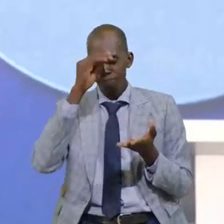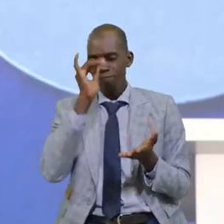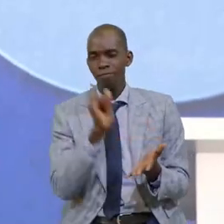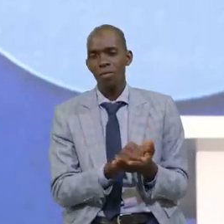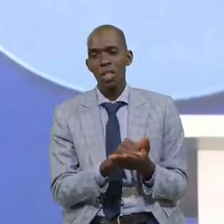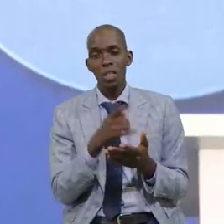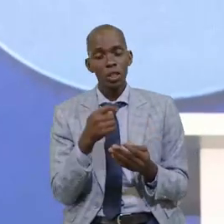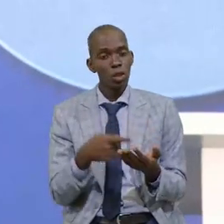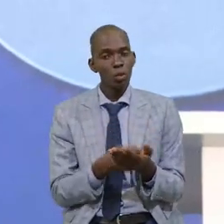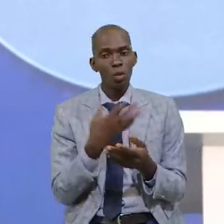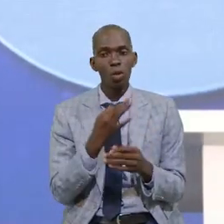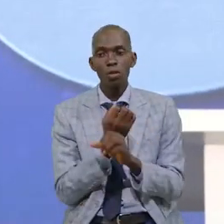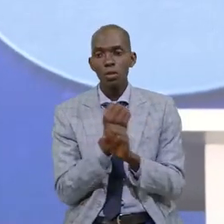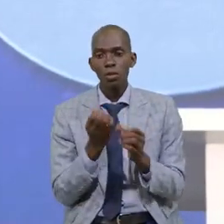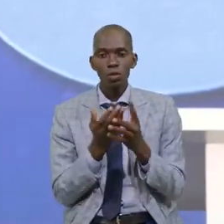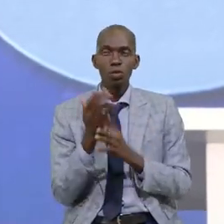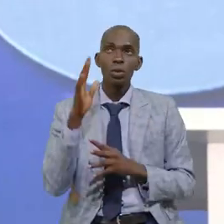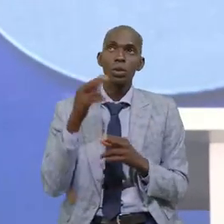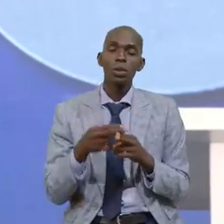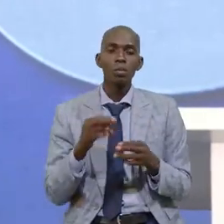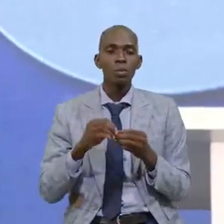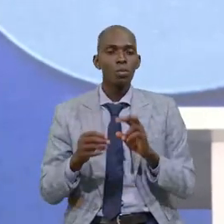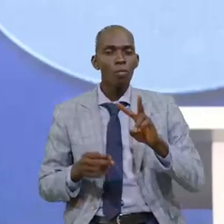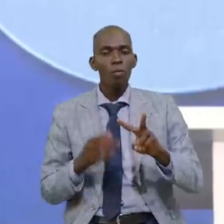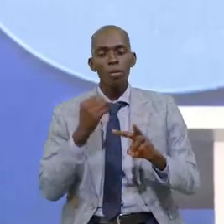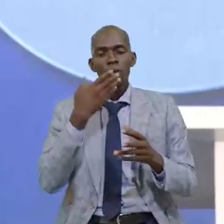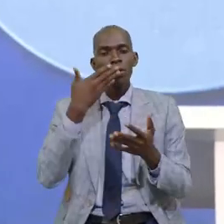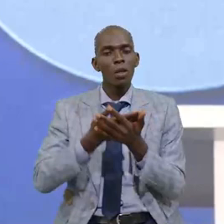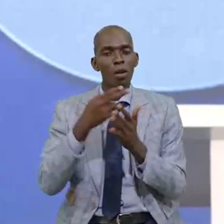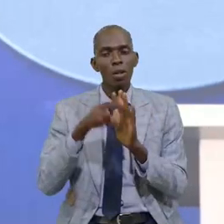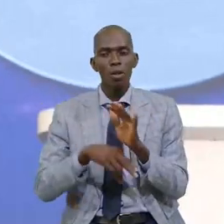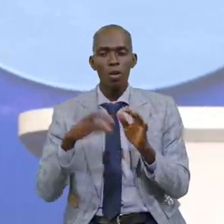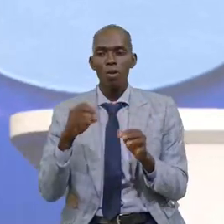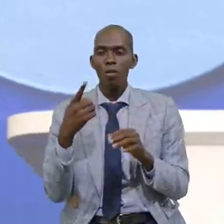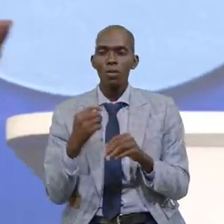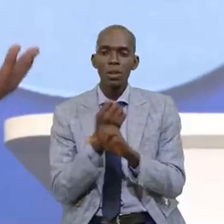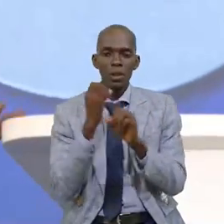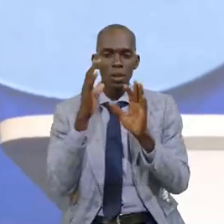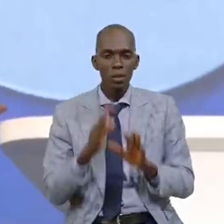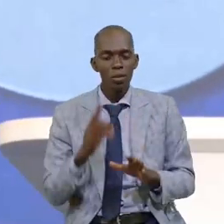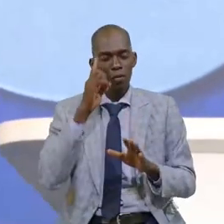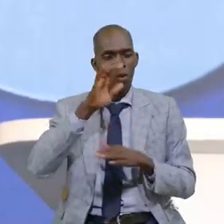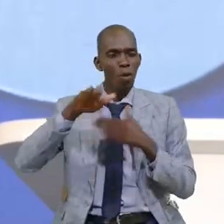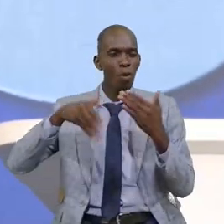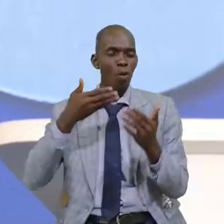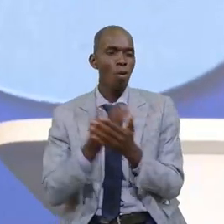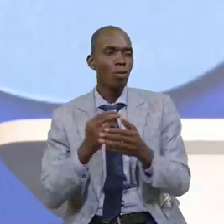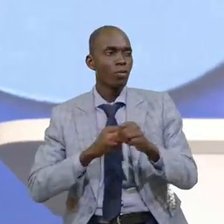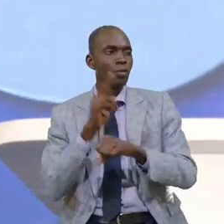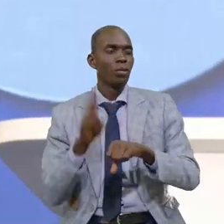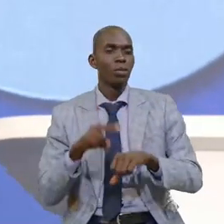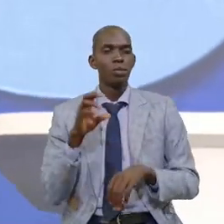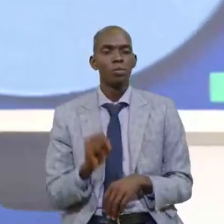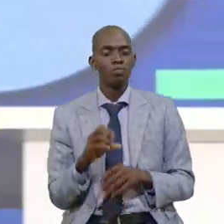du salut par son nom. Deuxième élément, la bonté du Sauveur pour toutes les